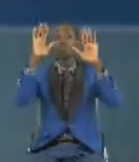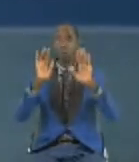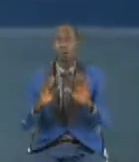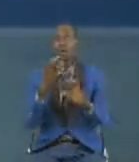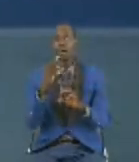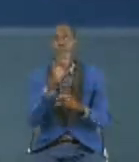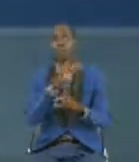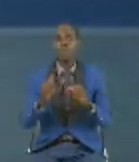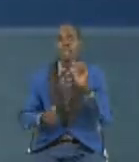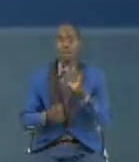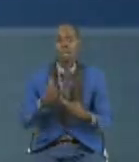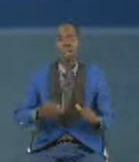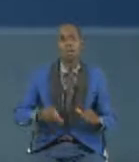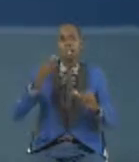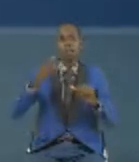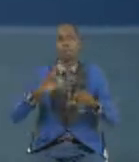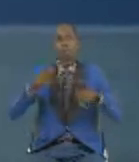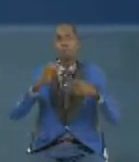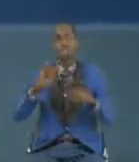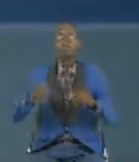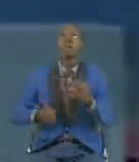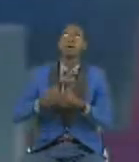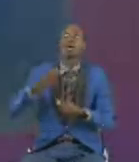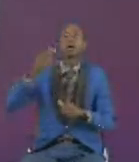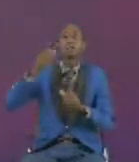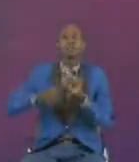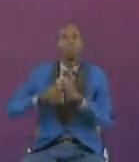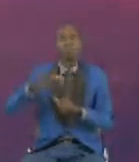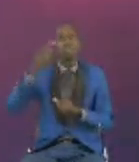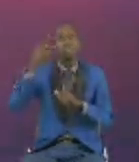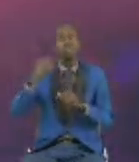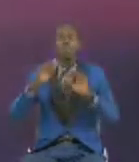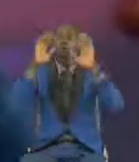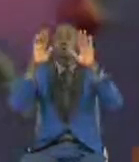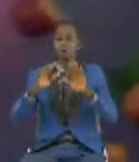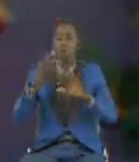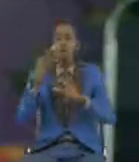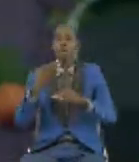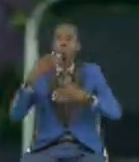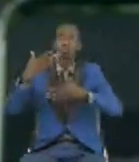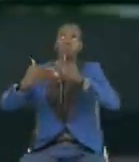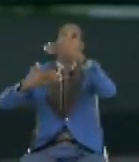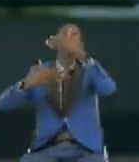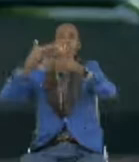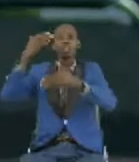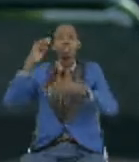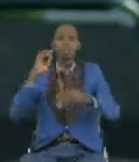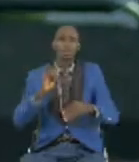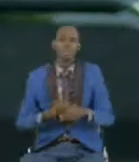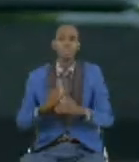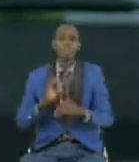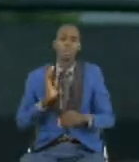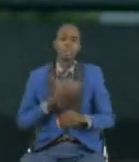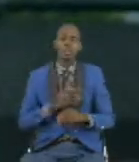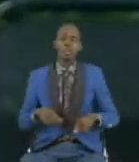vie élevée et qui va croissante. Les merveilles du progrès dans notre vie. Si nous sommes